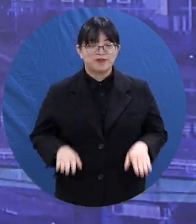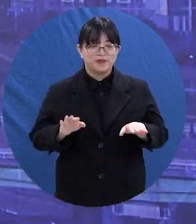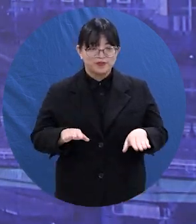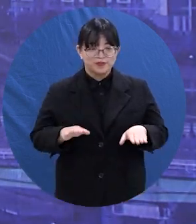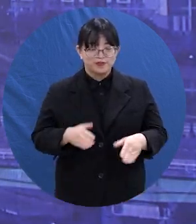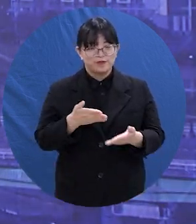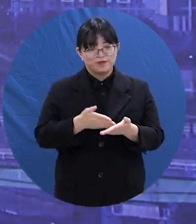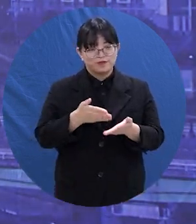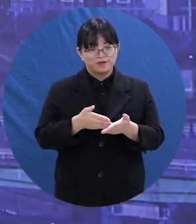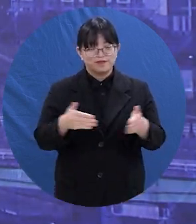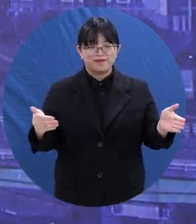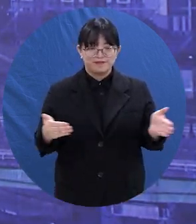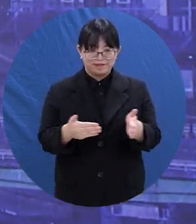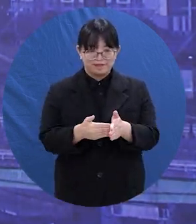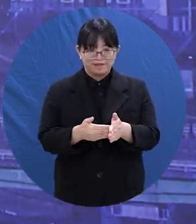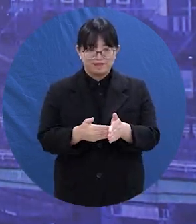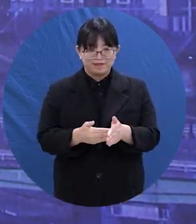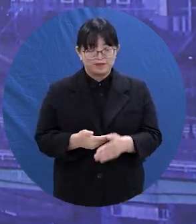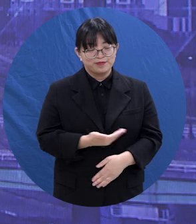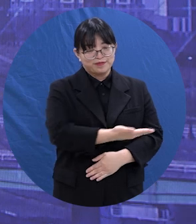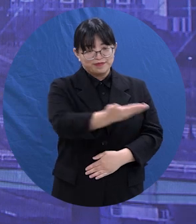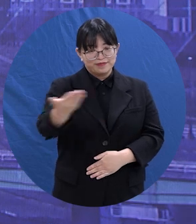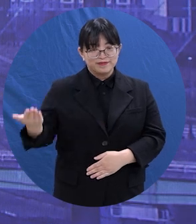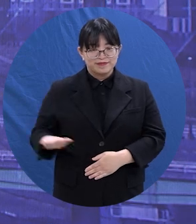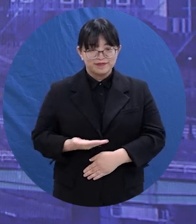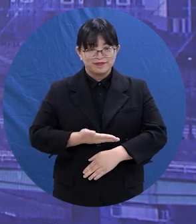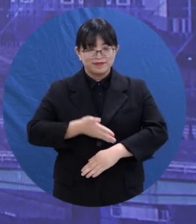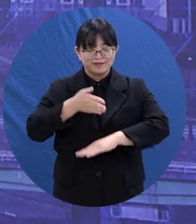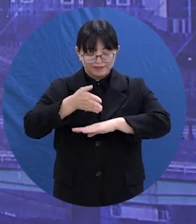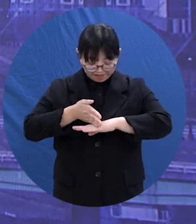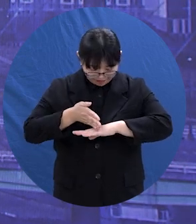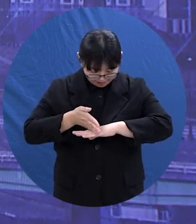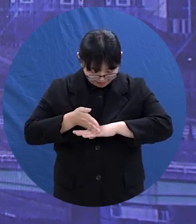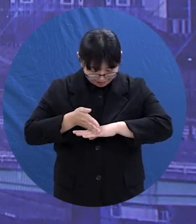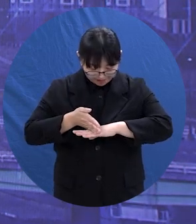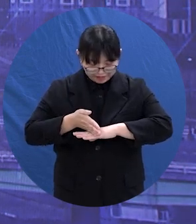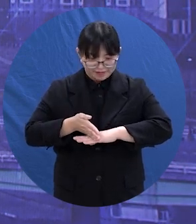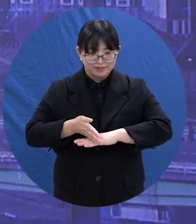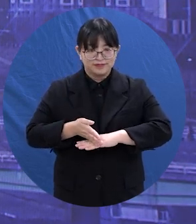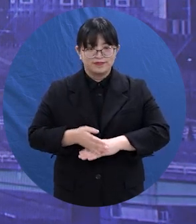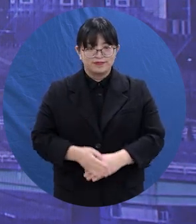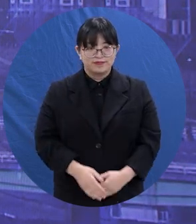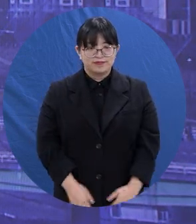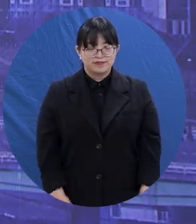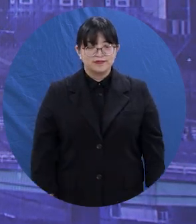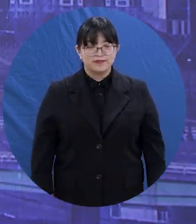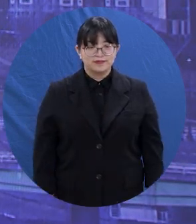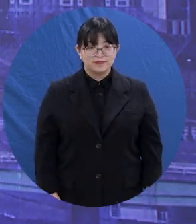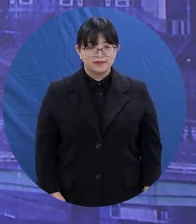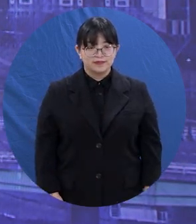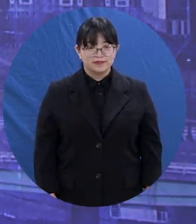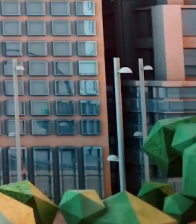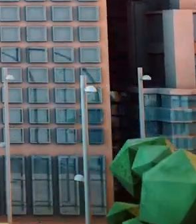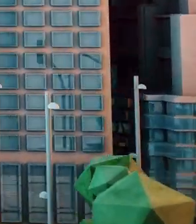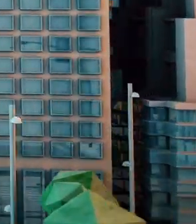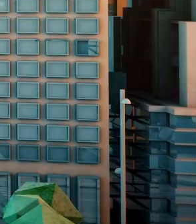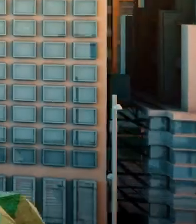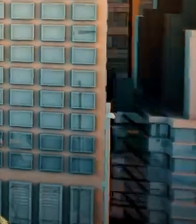되셨을까요? 오늘 양산팩토리가 준비한 소식은 여기까지입니다. 오늘도 함께해 주신 여러분 고맙습니다.